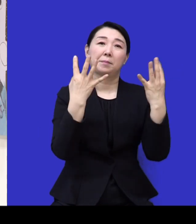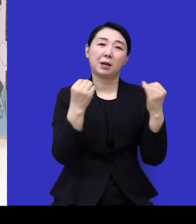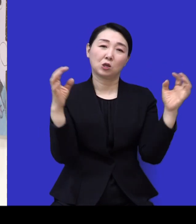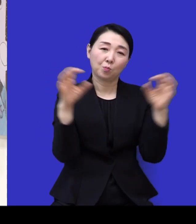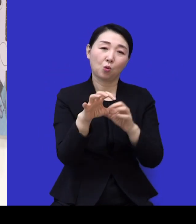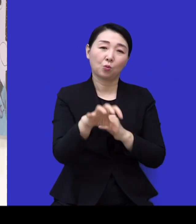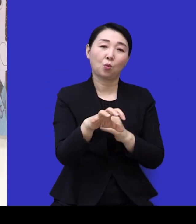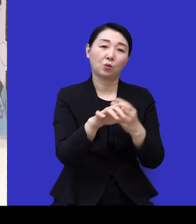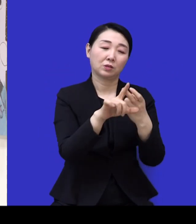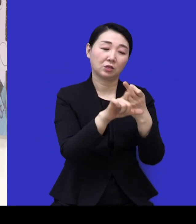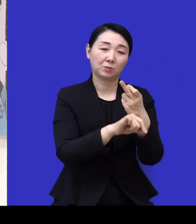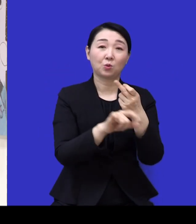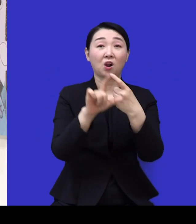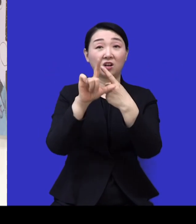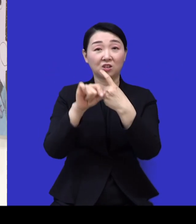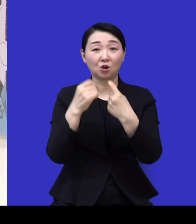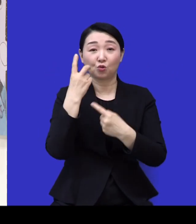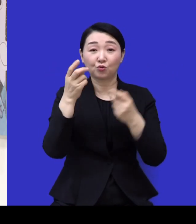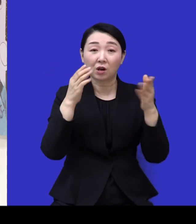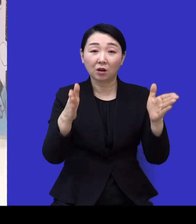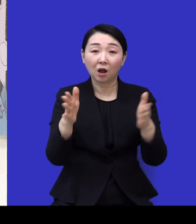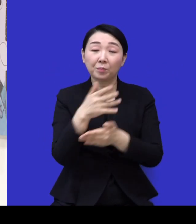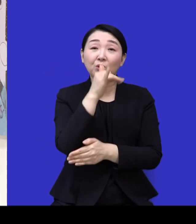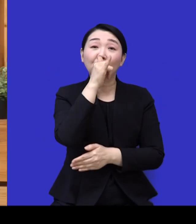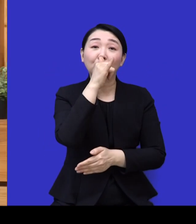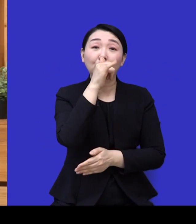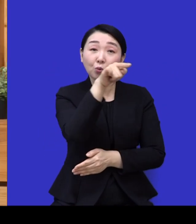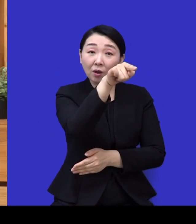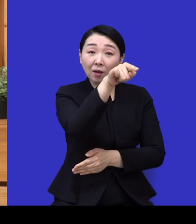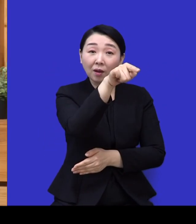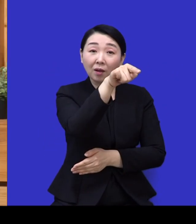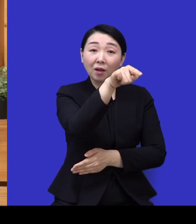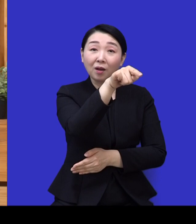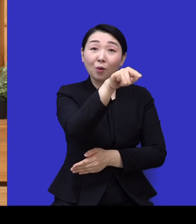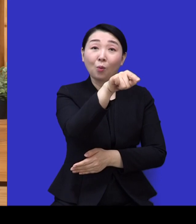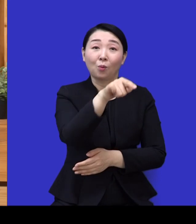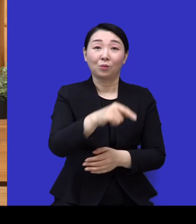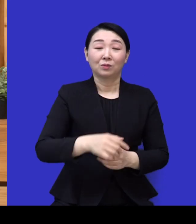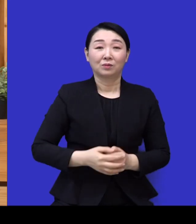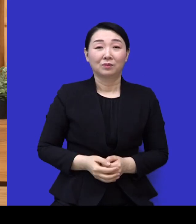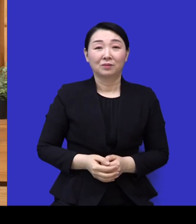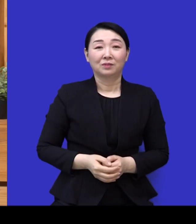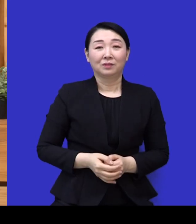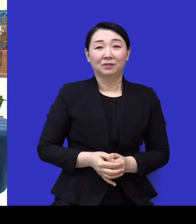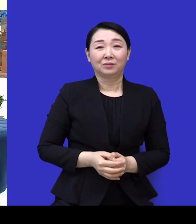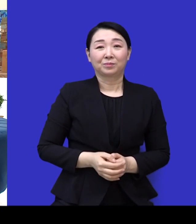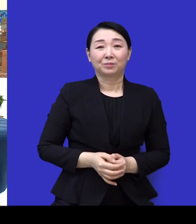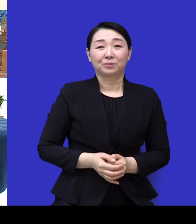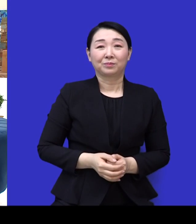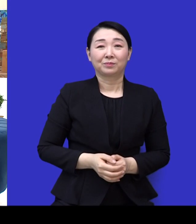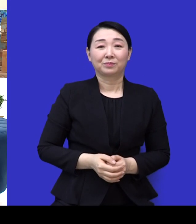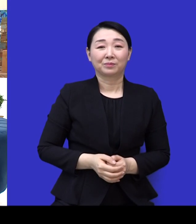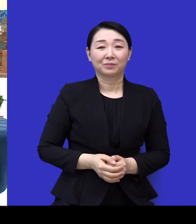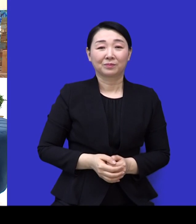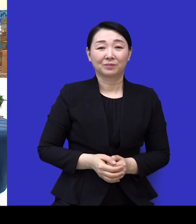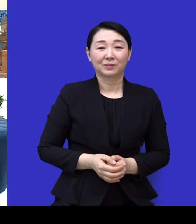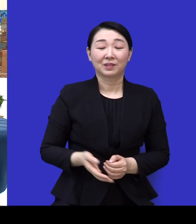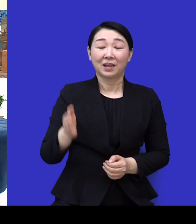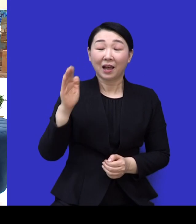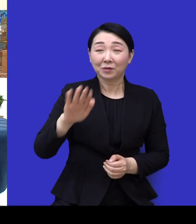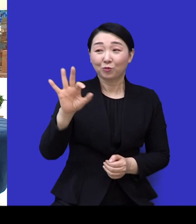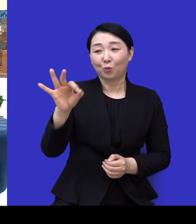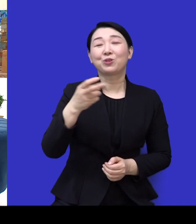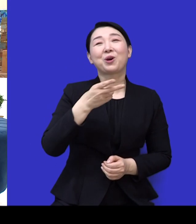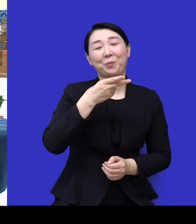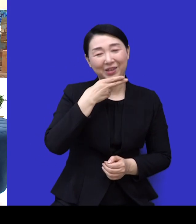12월 달, 1월 달 예. 그때 두 달이 딱 비어 있는 거예요, 저게. 세상에. 그래서 그래도 우리는 돈이